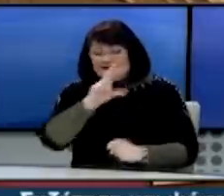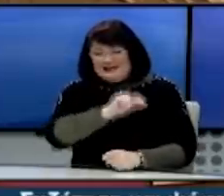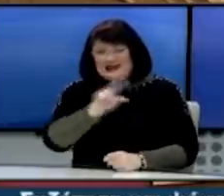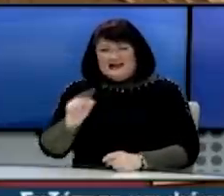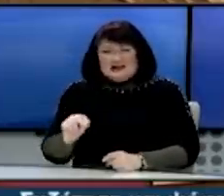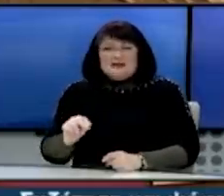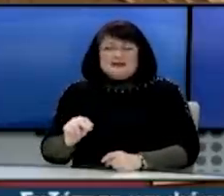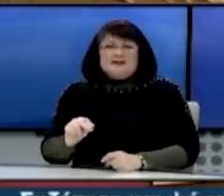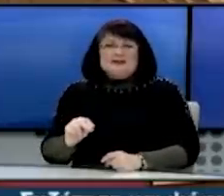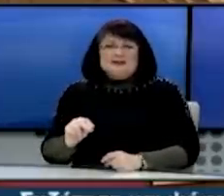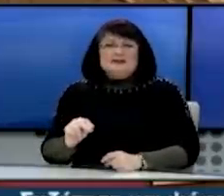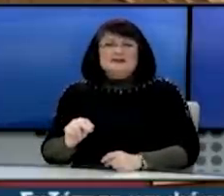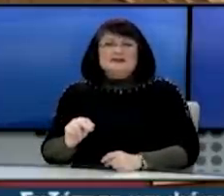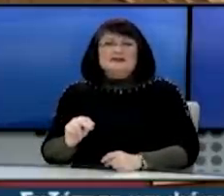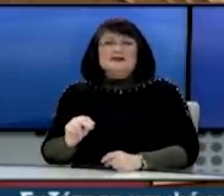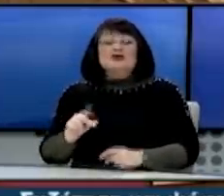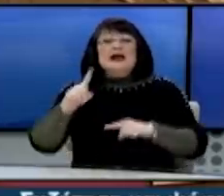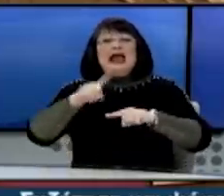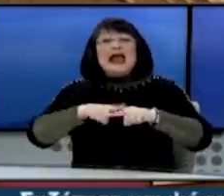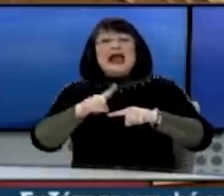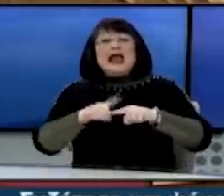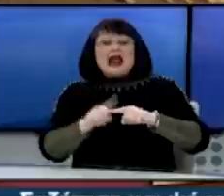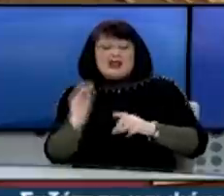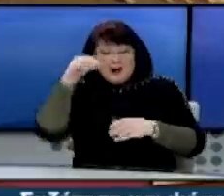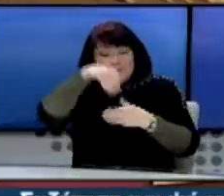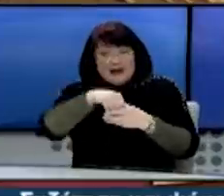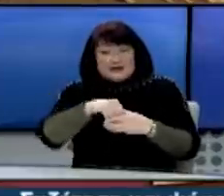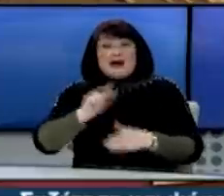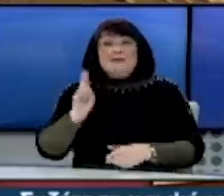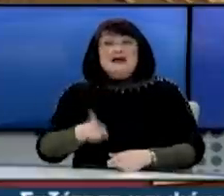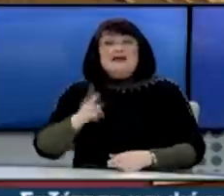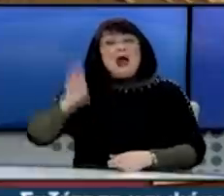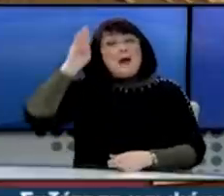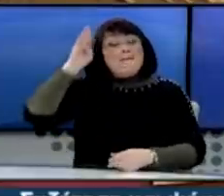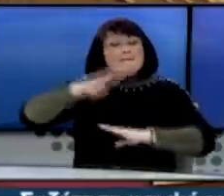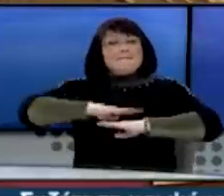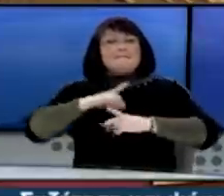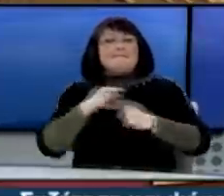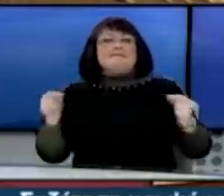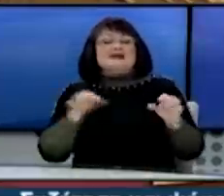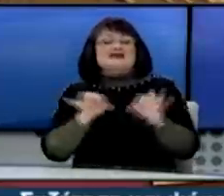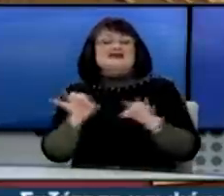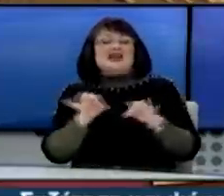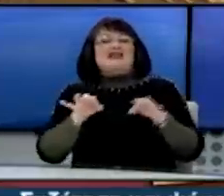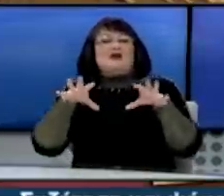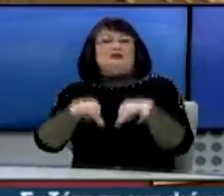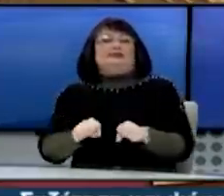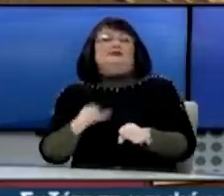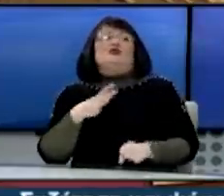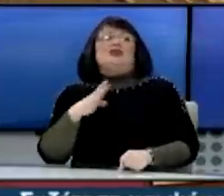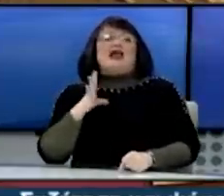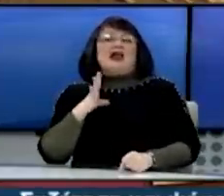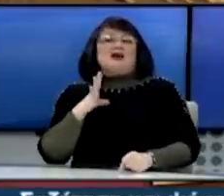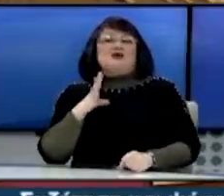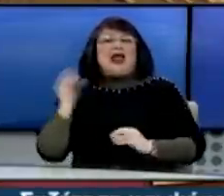σας κυρίως στην εμπλοκή της Ελλάδας σε επικίνδυνα αμερικανοατοϊκά σχέδια. Είτε αυτό